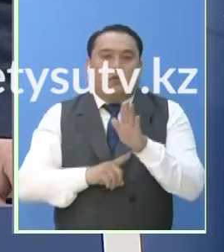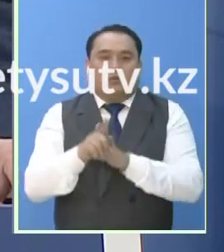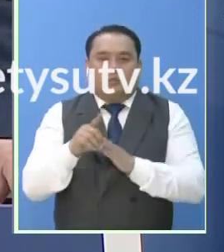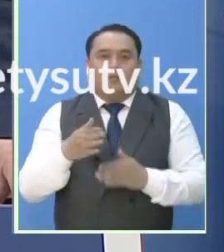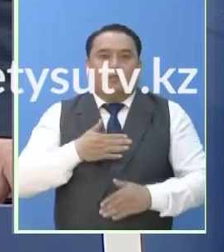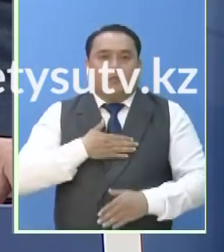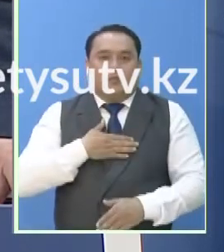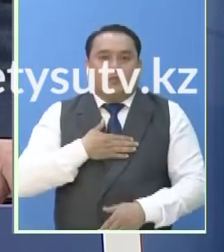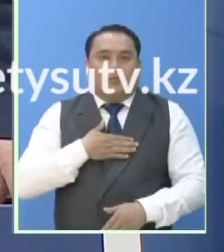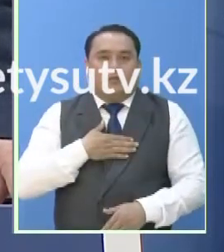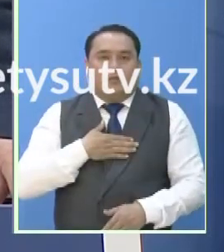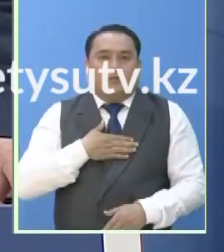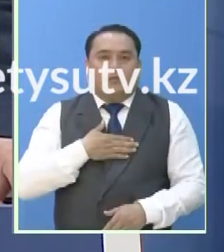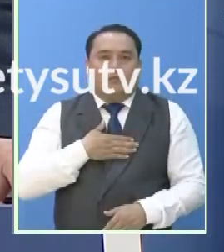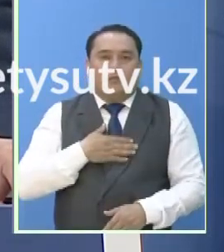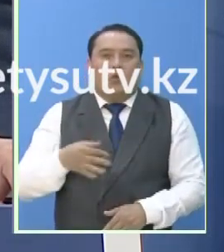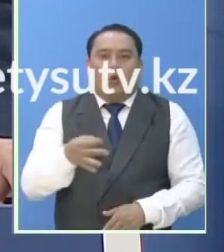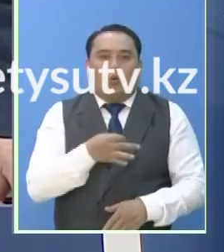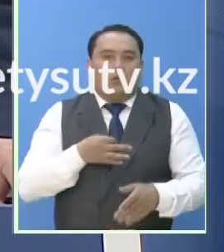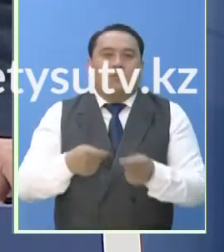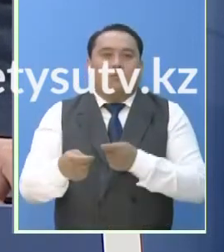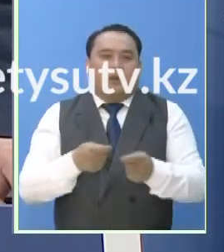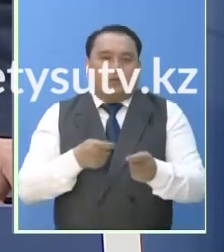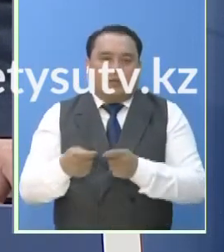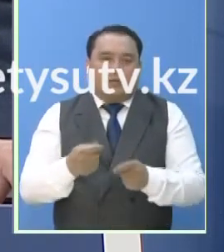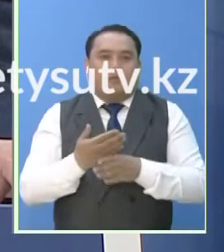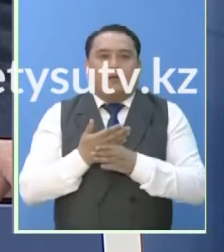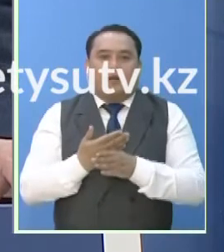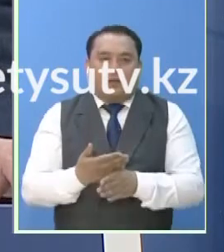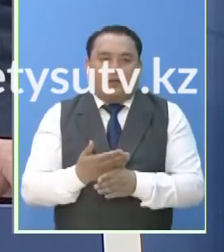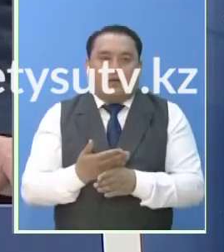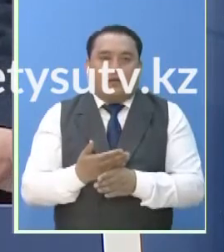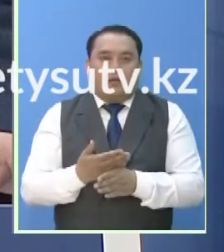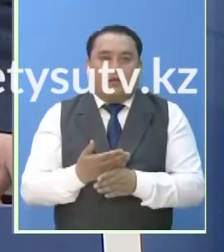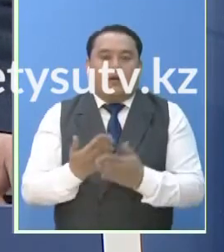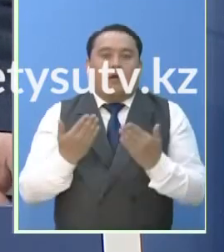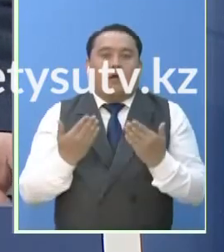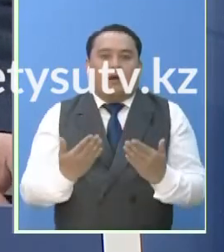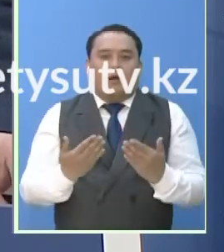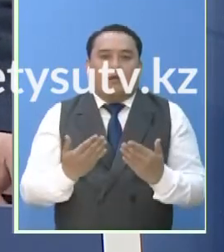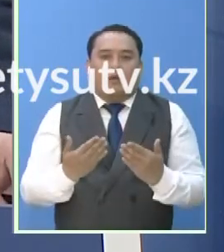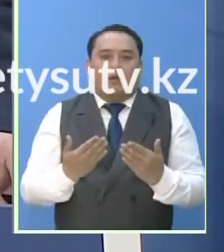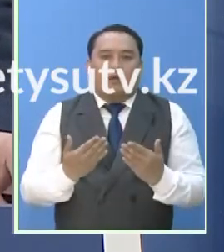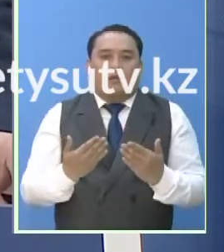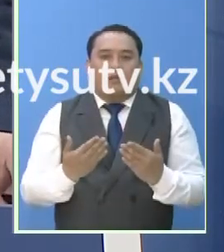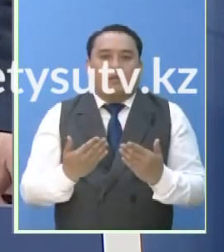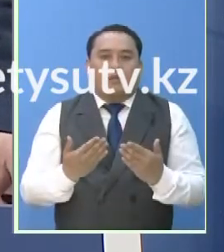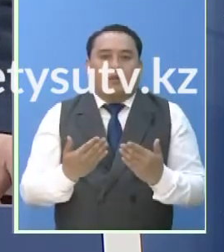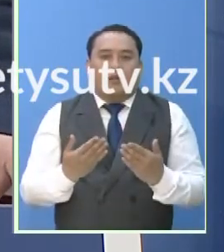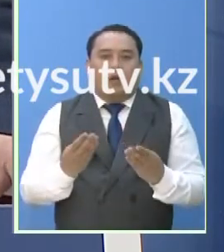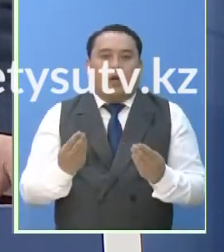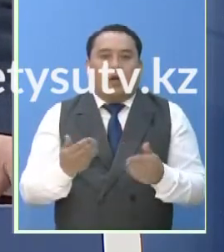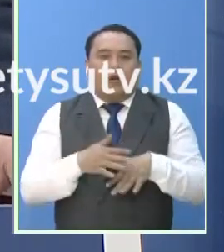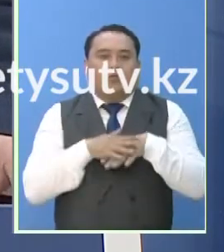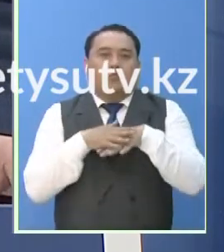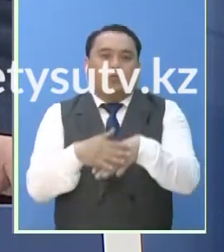баштап осы облус башчылары, акимдердин аркасында onun içinde kazırga amanga baş var soksilerin akşa